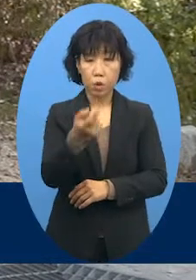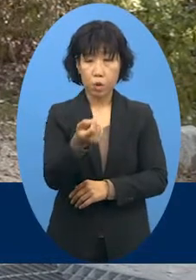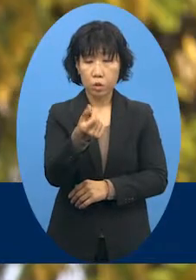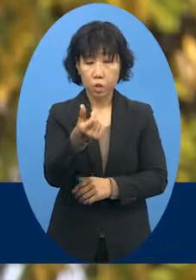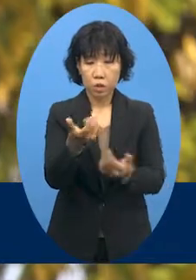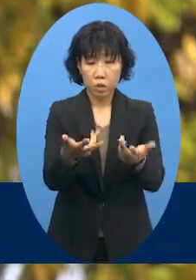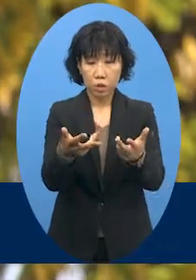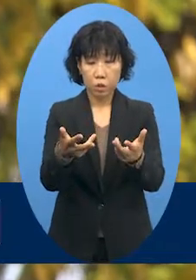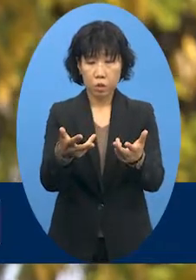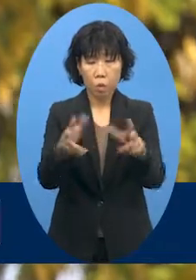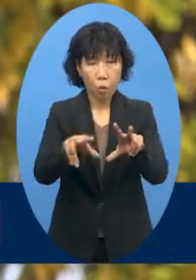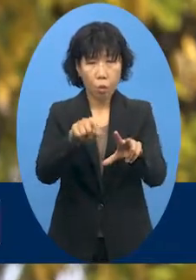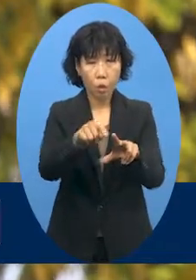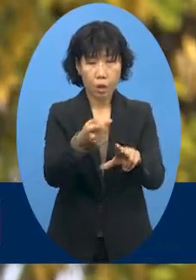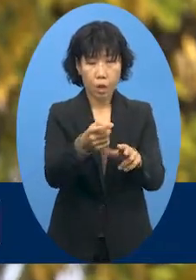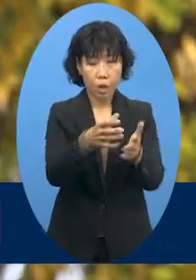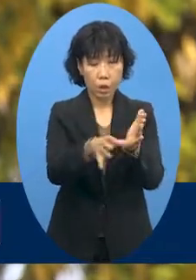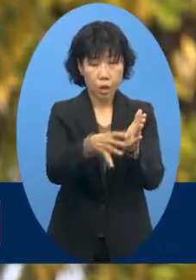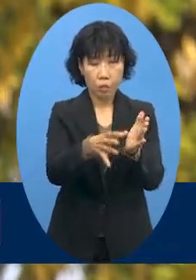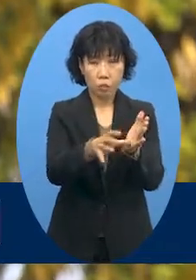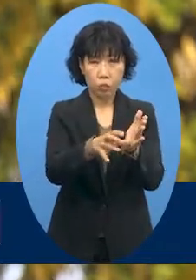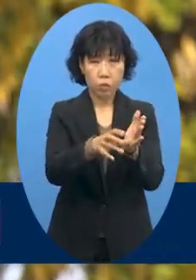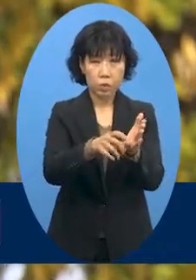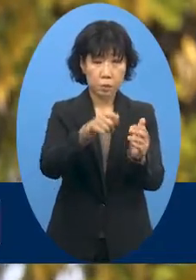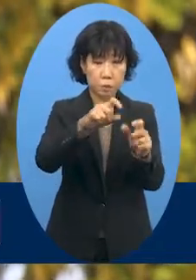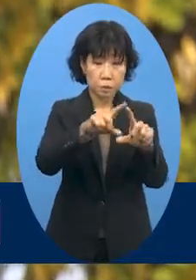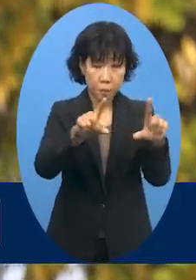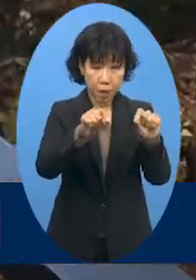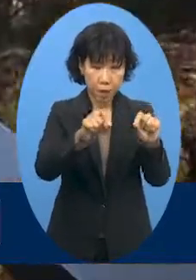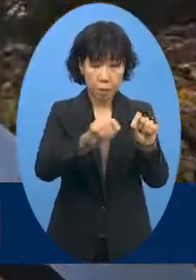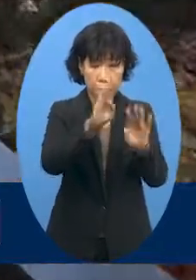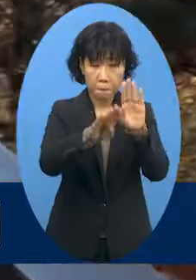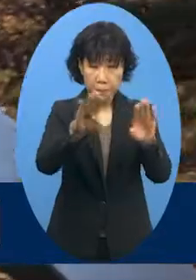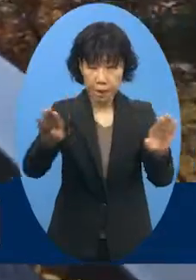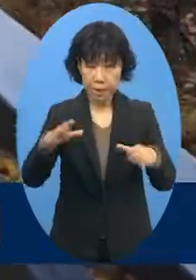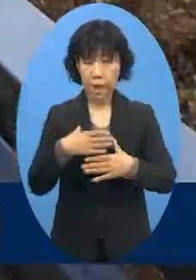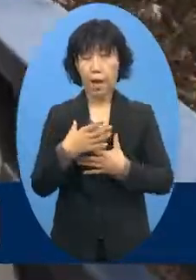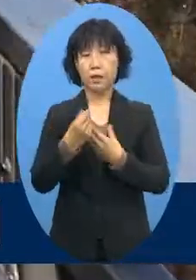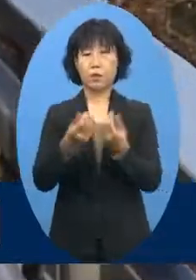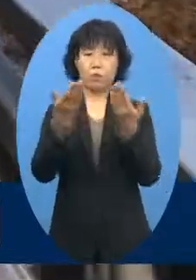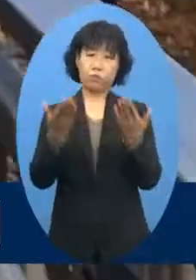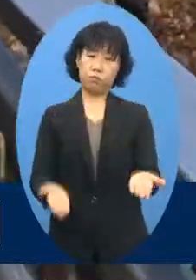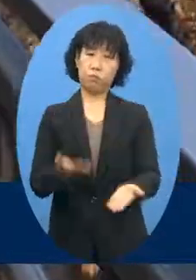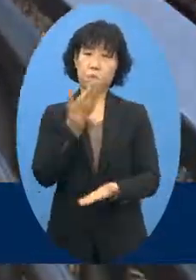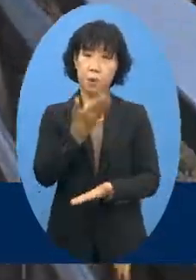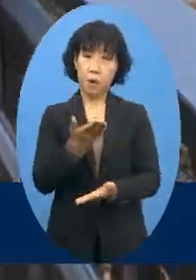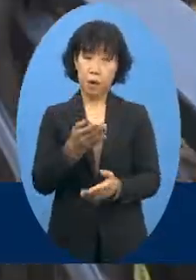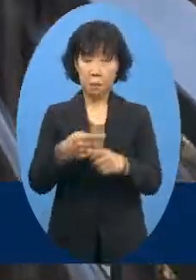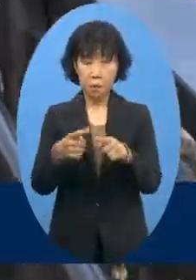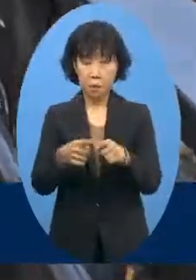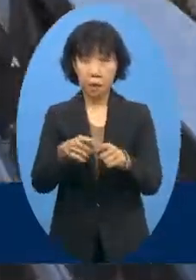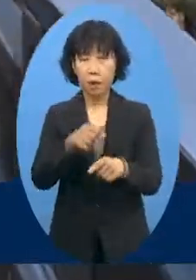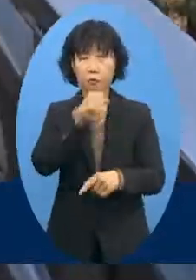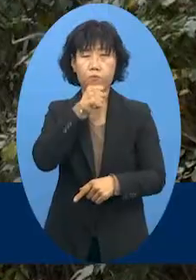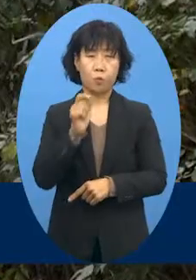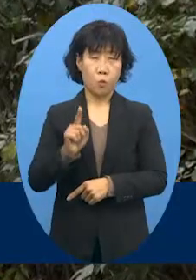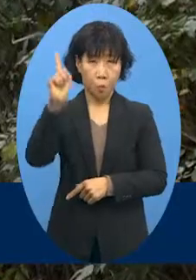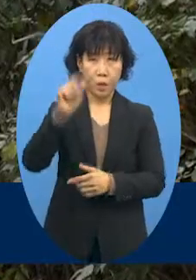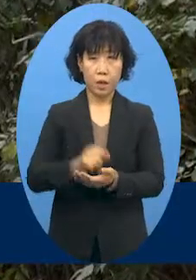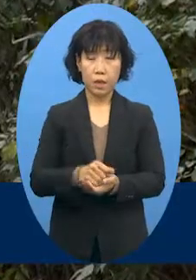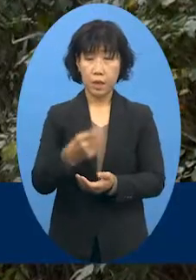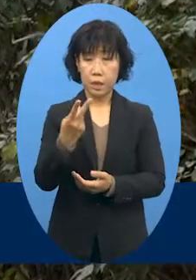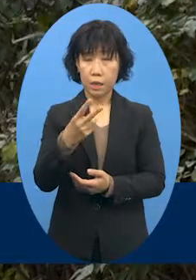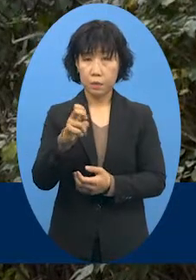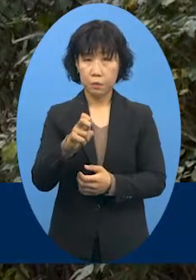소공원 등 의 사물 조소 판을 설치해 국민에게 안전한 휴식공간을 제공 한 점이 높게 평가 받았으며